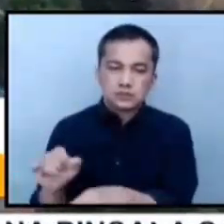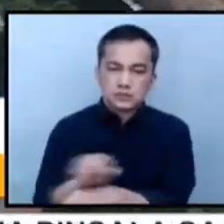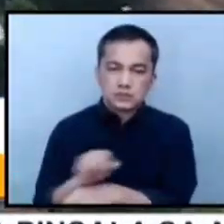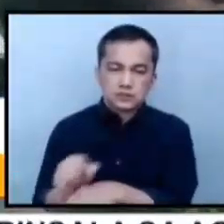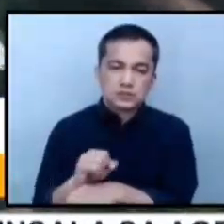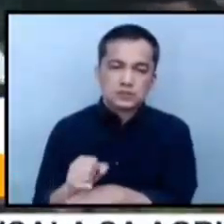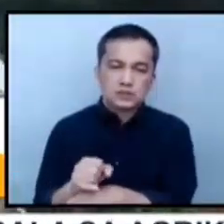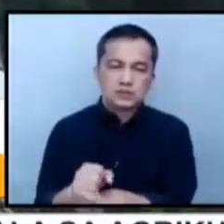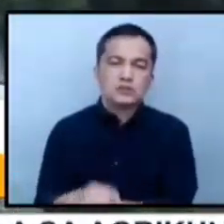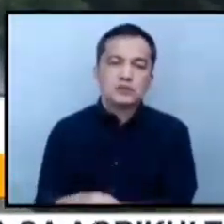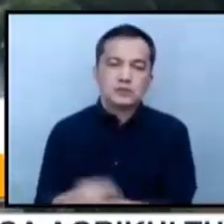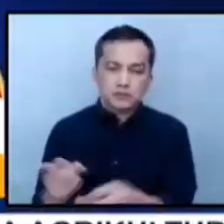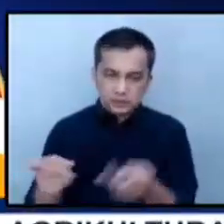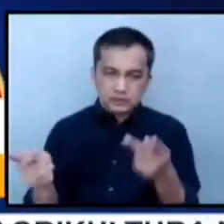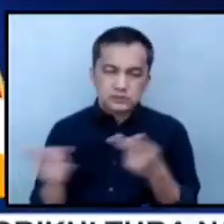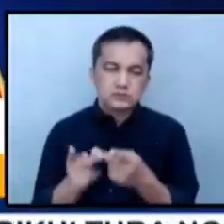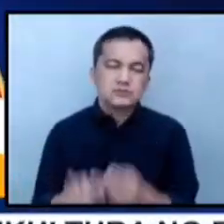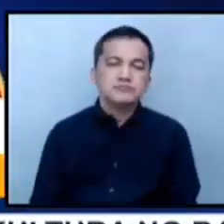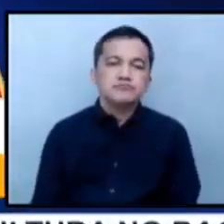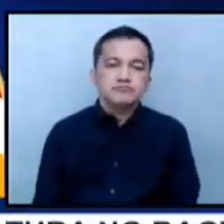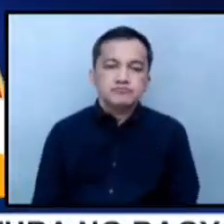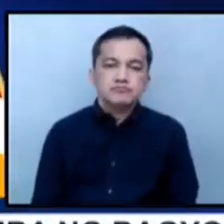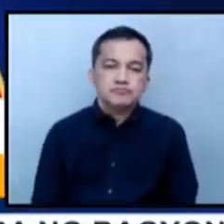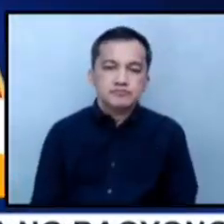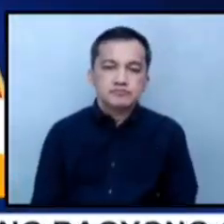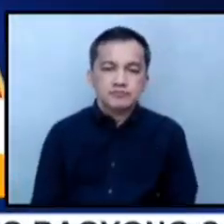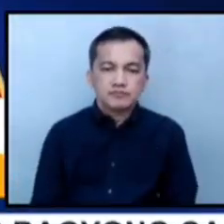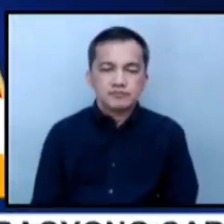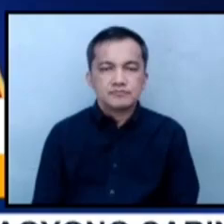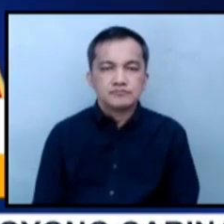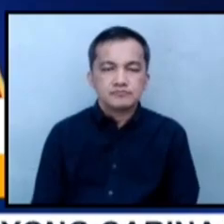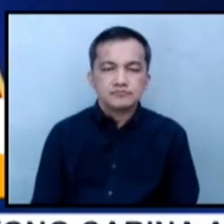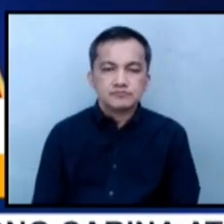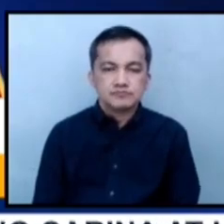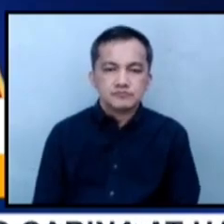parks mdis nagkaroon